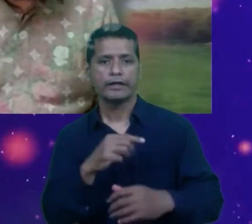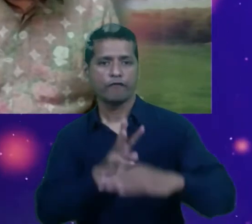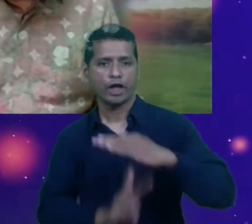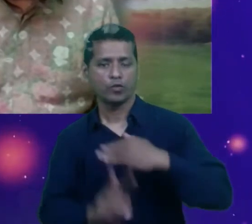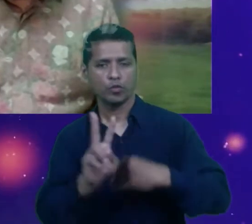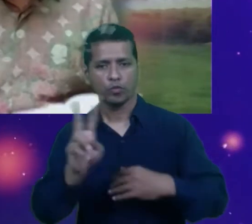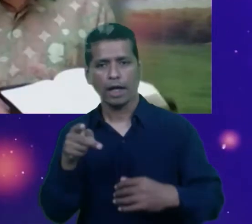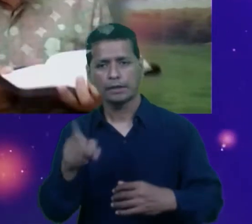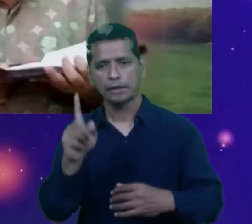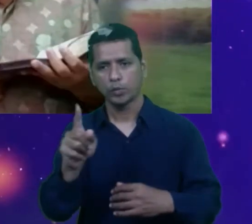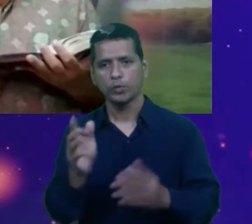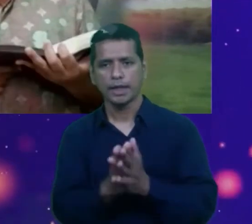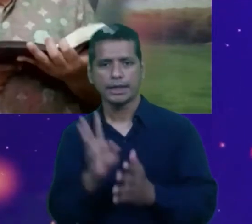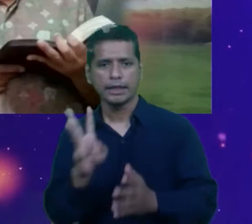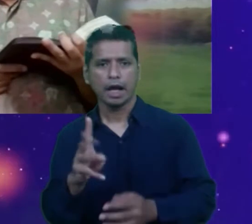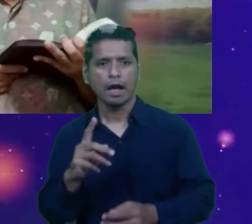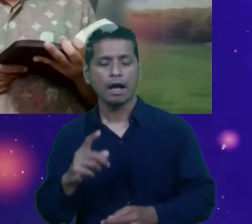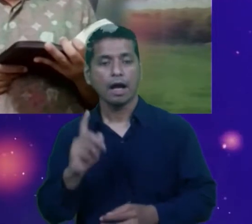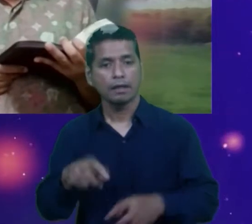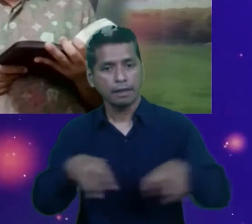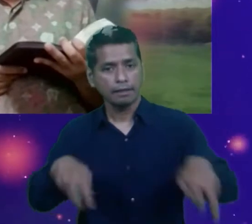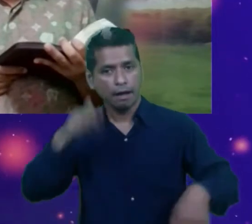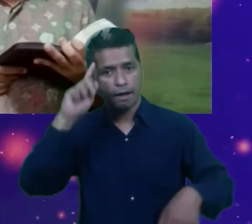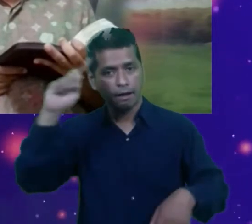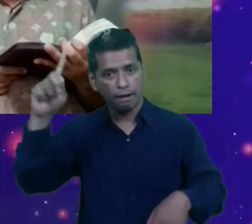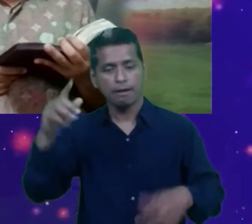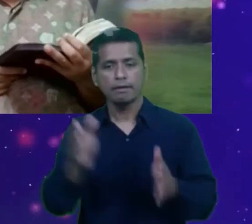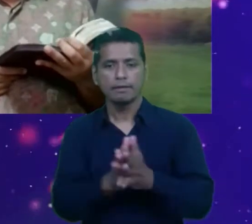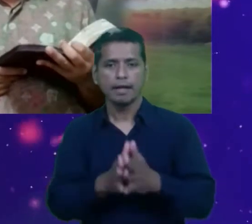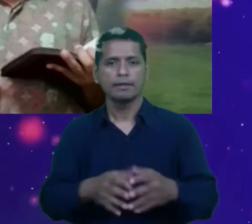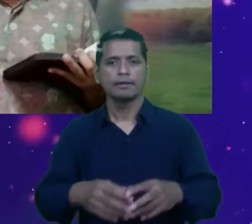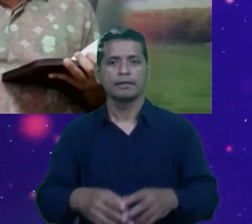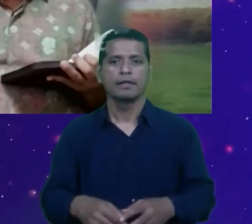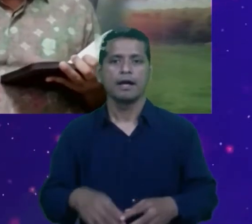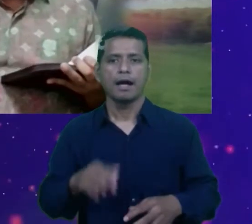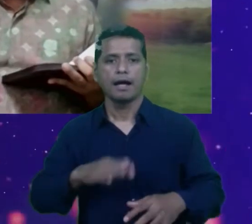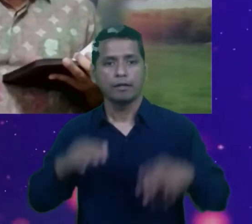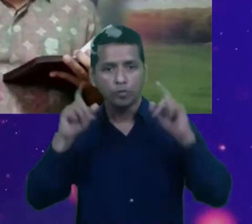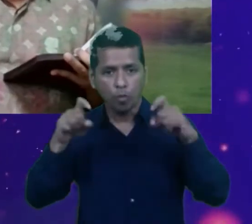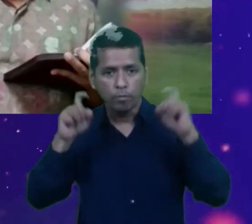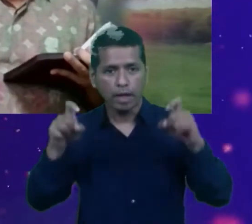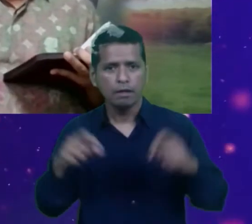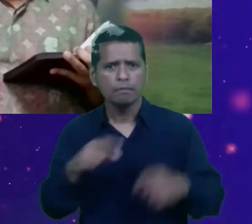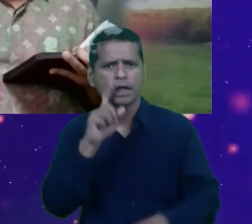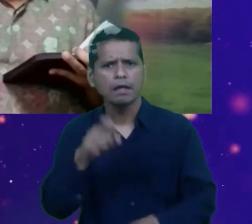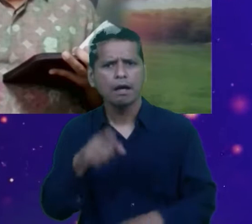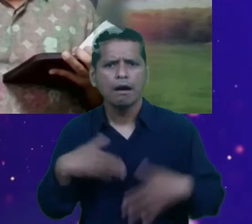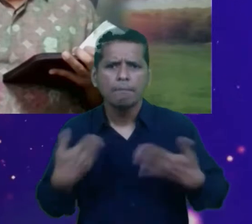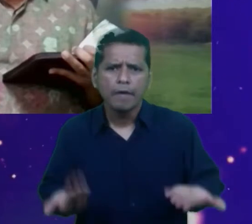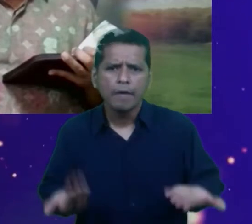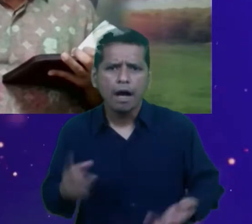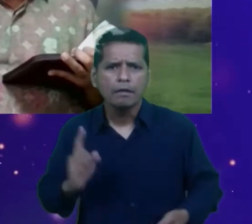sorga? Yang kedua, apakah Roh Kudus satu oknum pribadi atau hanya sebagai satu semangat atau